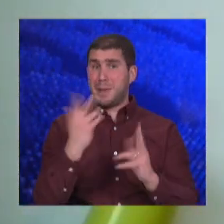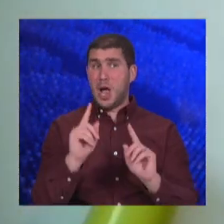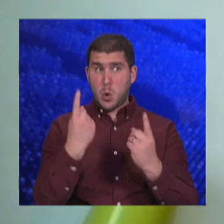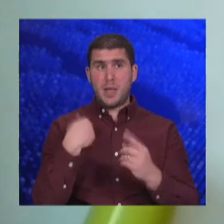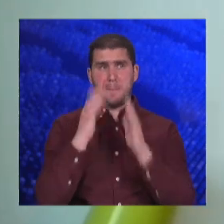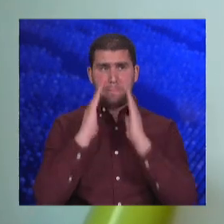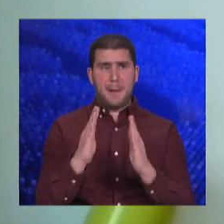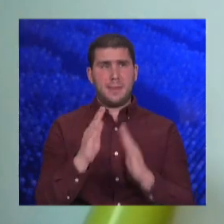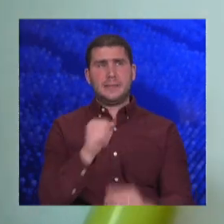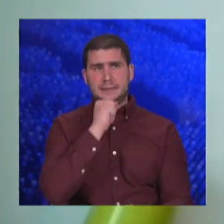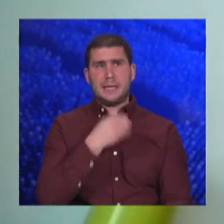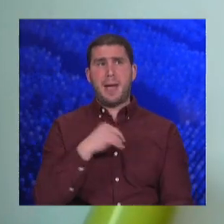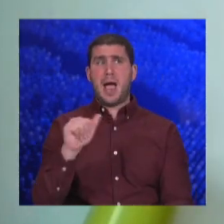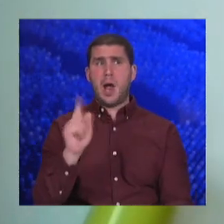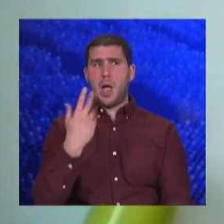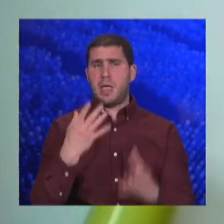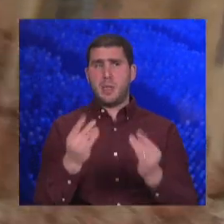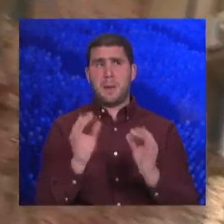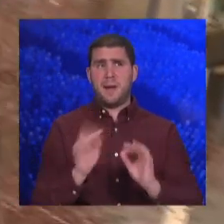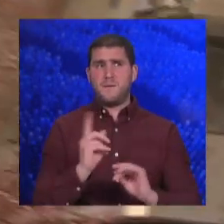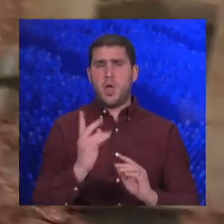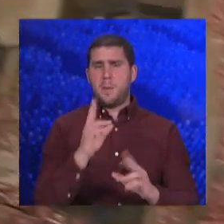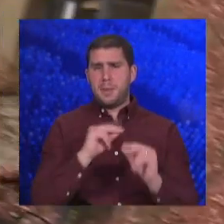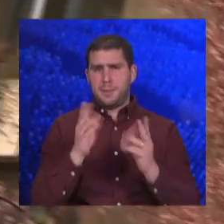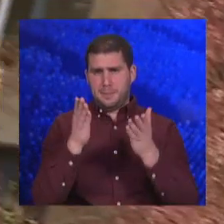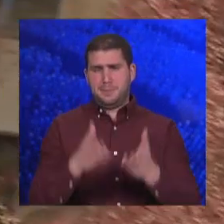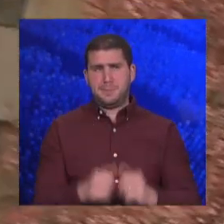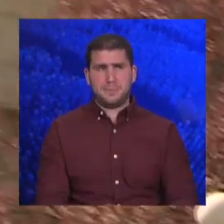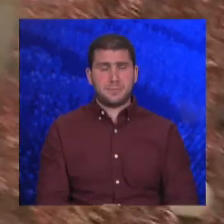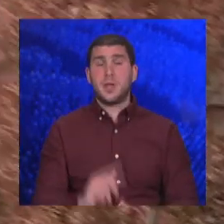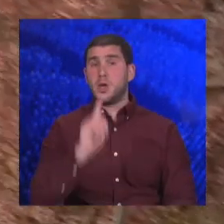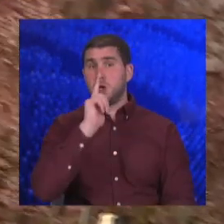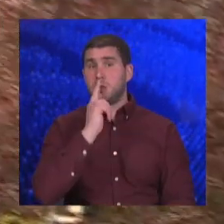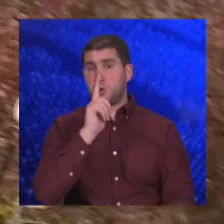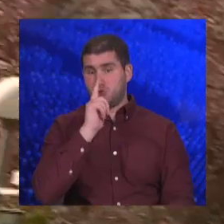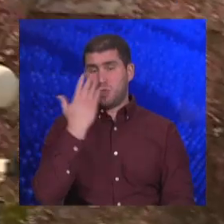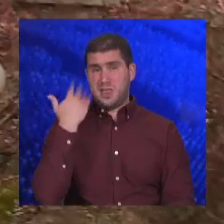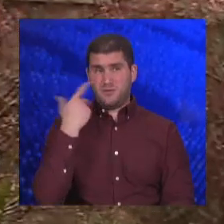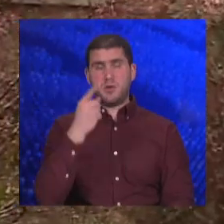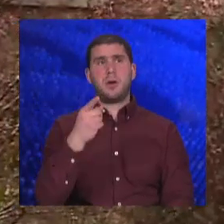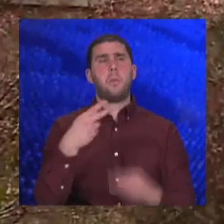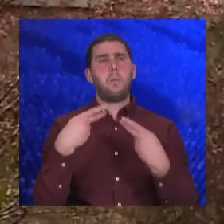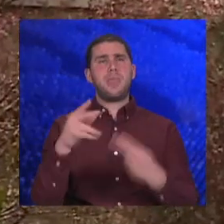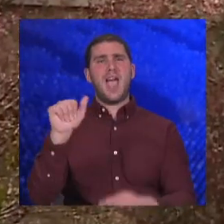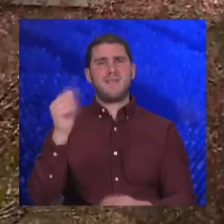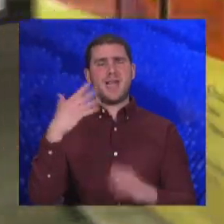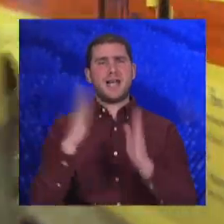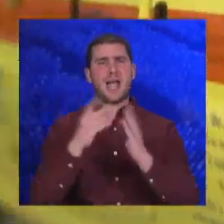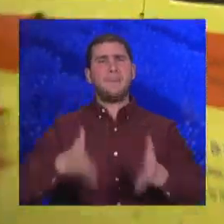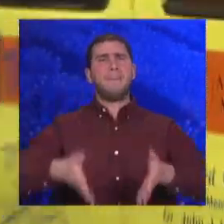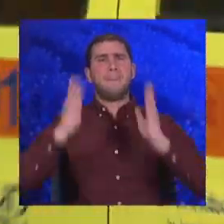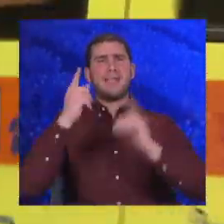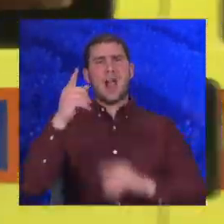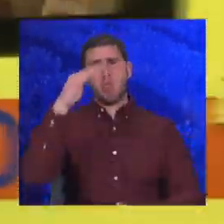שסבא אריה היה, לא היה נדבק ולא היינו מדברים פה היום. ביום ראשון שעבר פונה אבן שהתגורר במגדל הדיור המוגן נופים